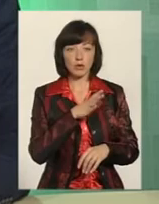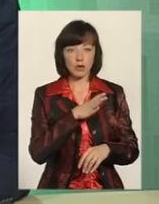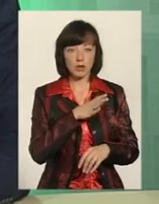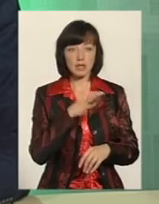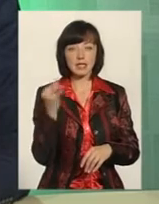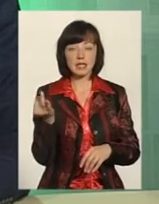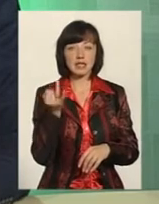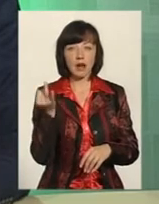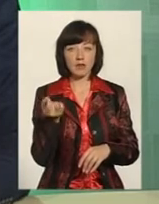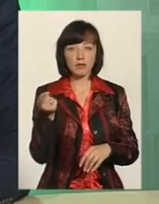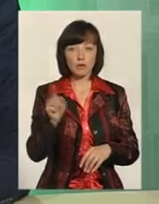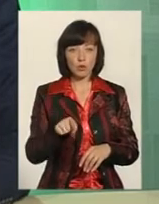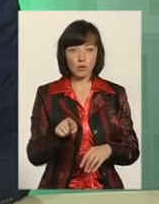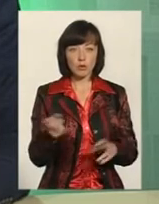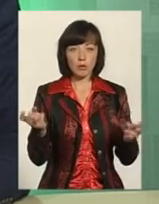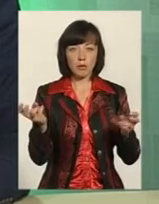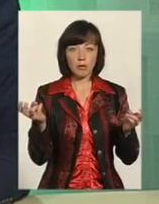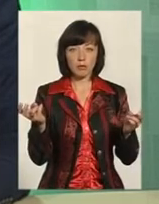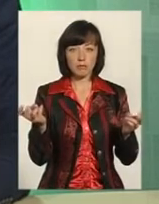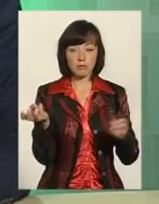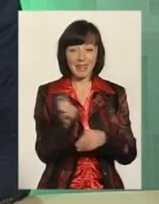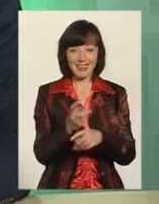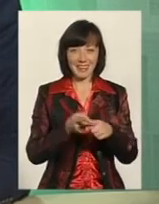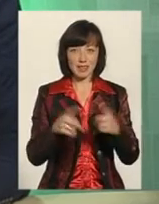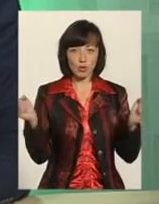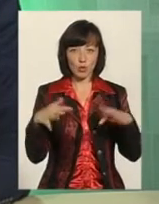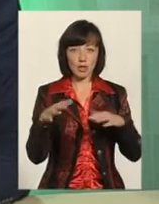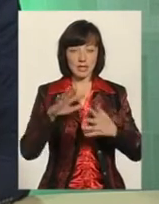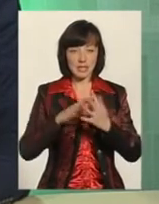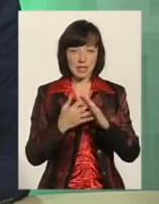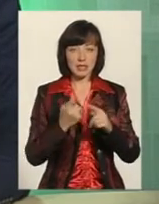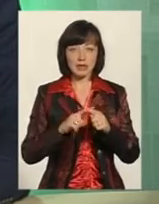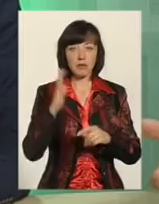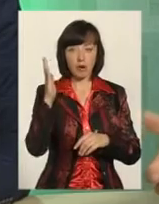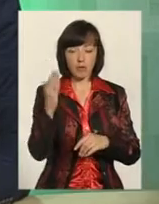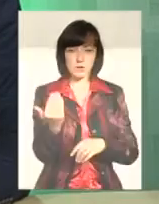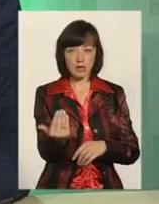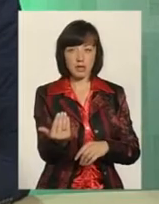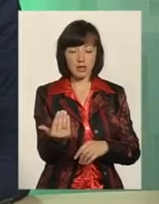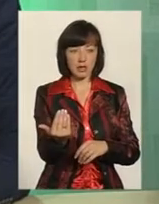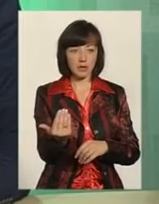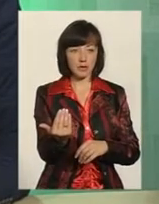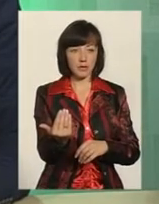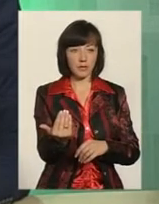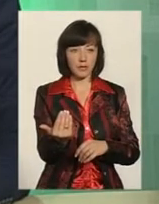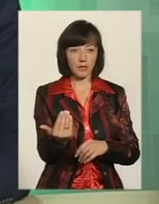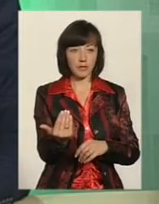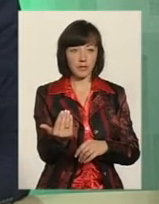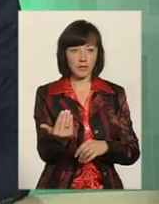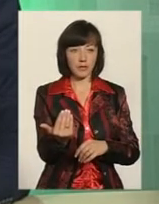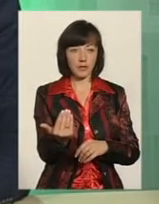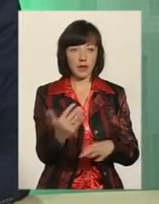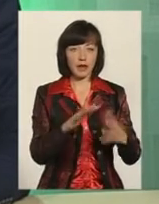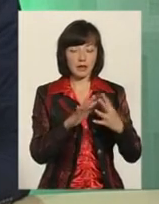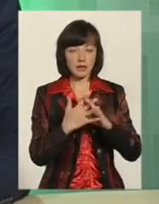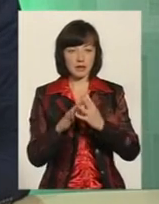Люди були зацікавлені в тому, щоб приходити на ці сходи сіл, тому що це майбутнє їхніх, скажімо так, їхніх